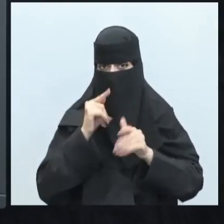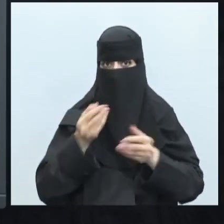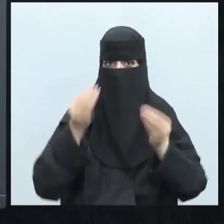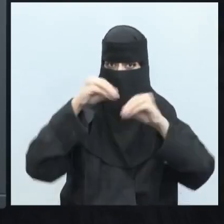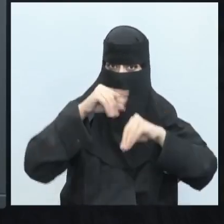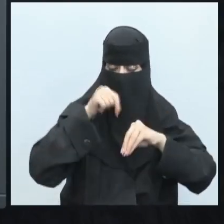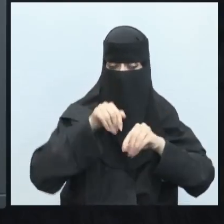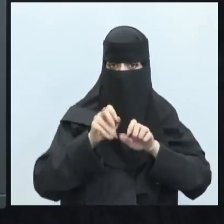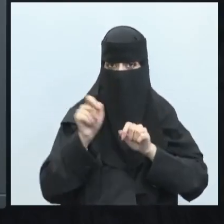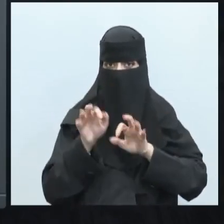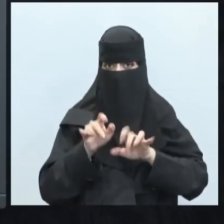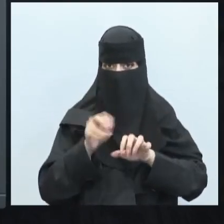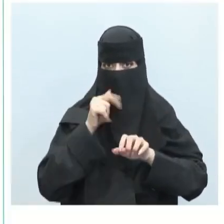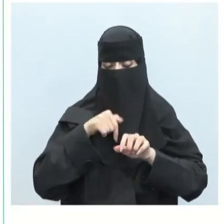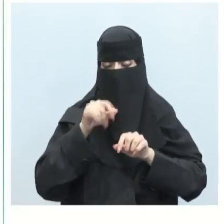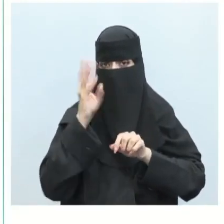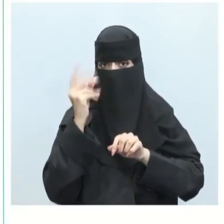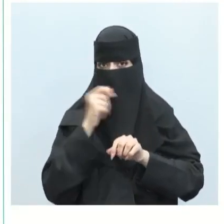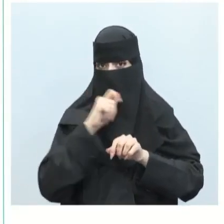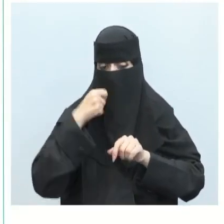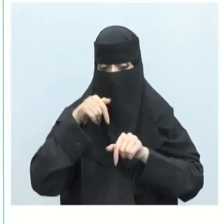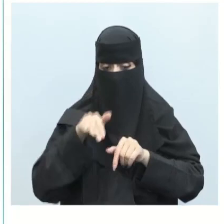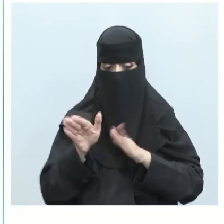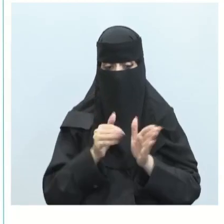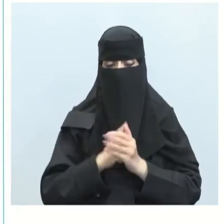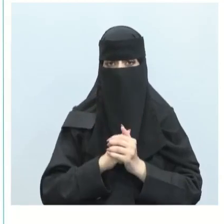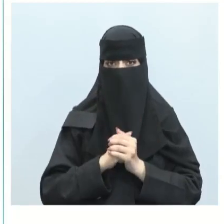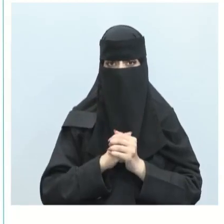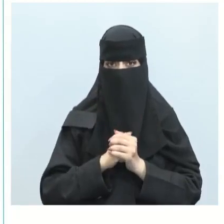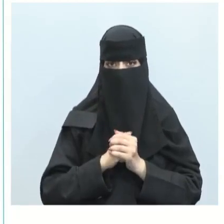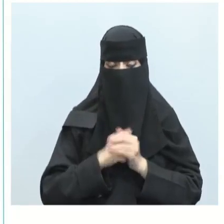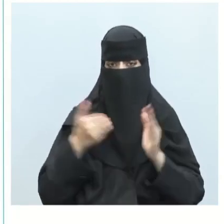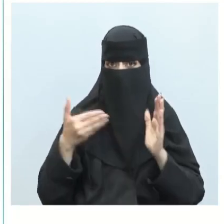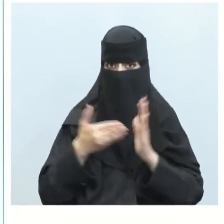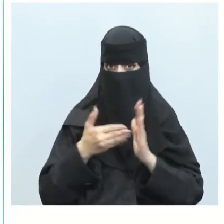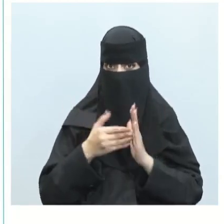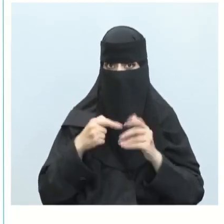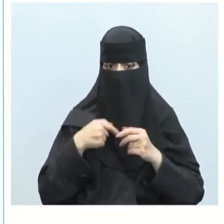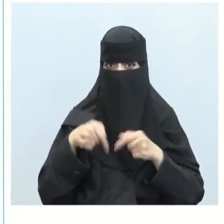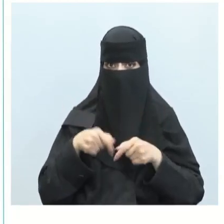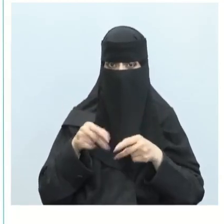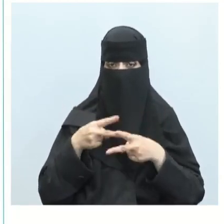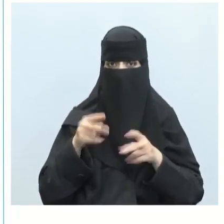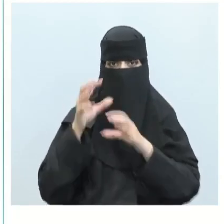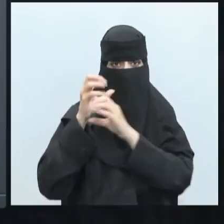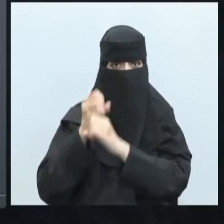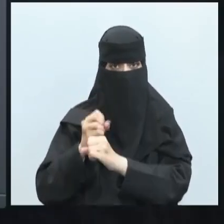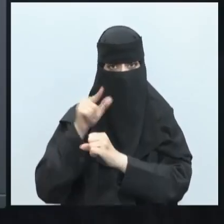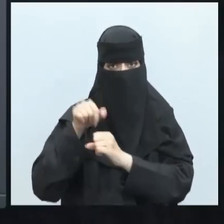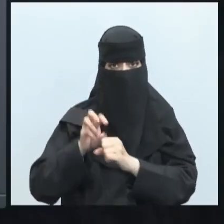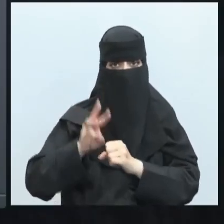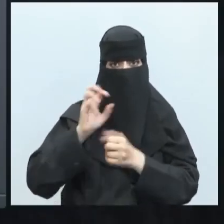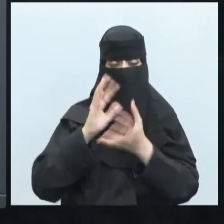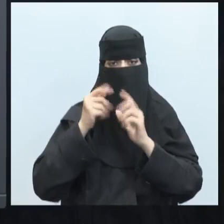وكذلك كتابه الباسورد او كلمات المرور في الاخير سنقوم بالضغط على سيف وحفظ هذه